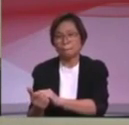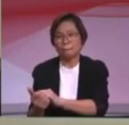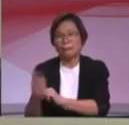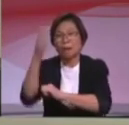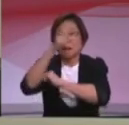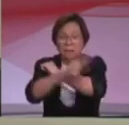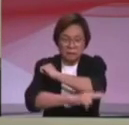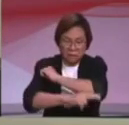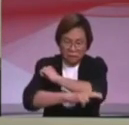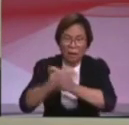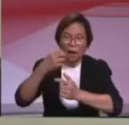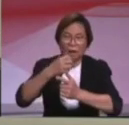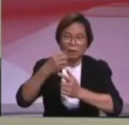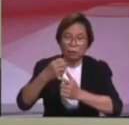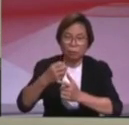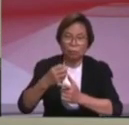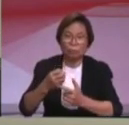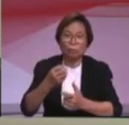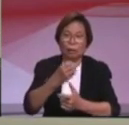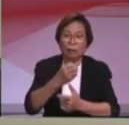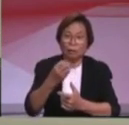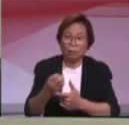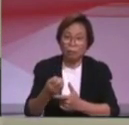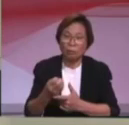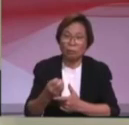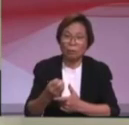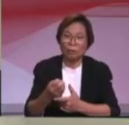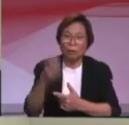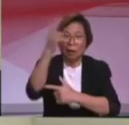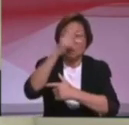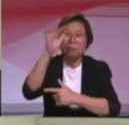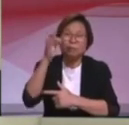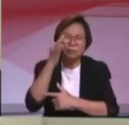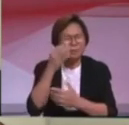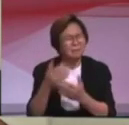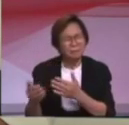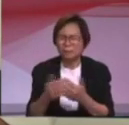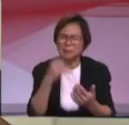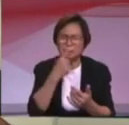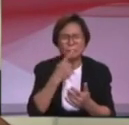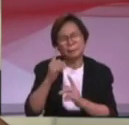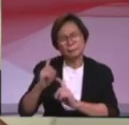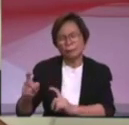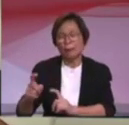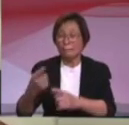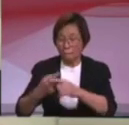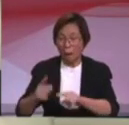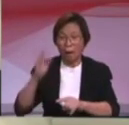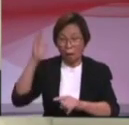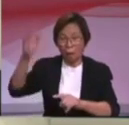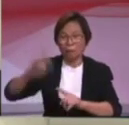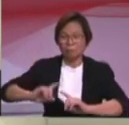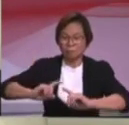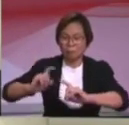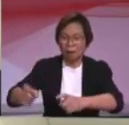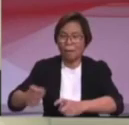kerajaan negeri ataupun mana-mana ataupun kerajaan persekutuan, tak kira lah. Tetapi mereka akan